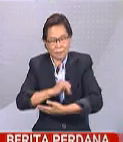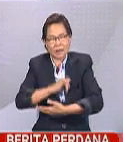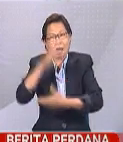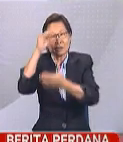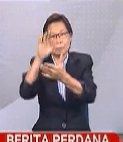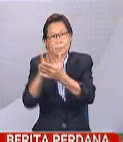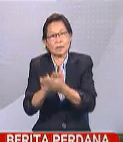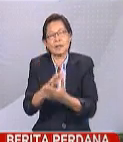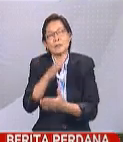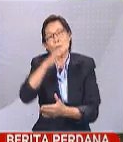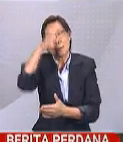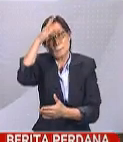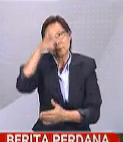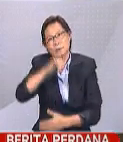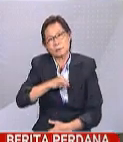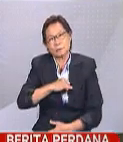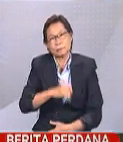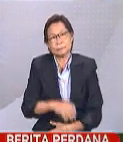ibu bapa saya.